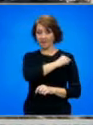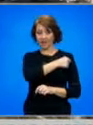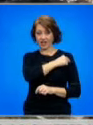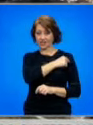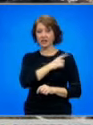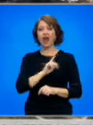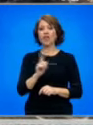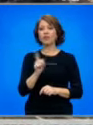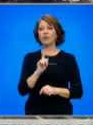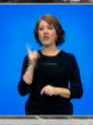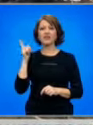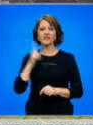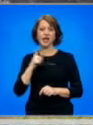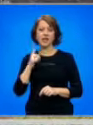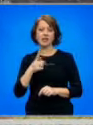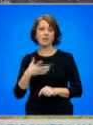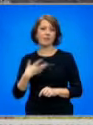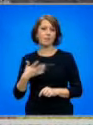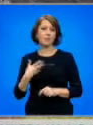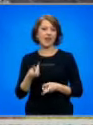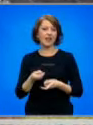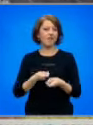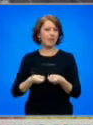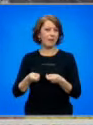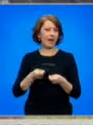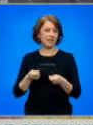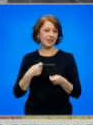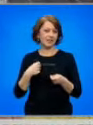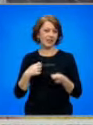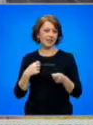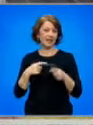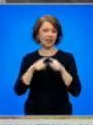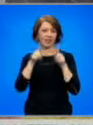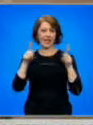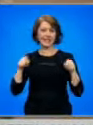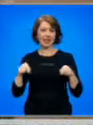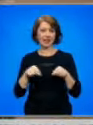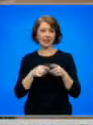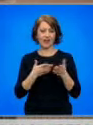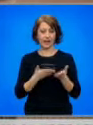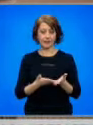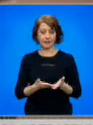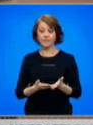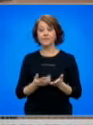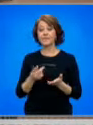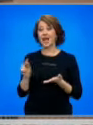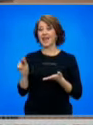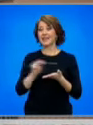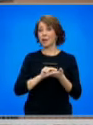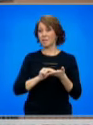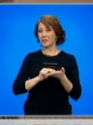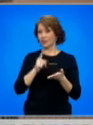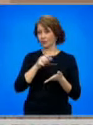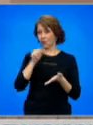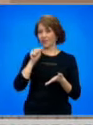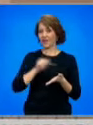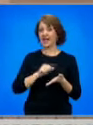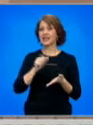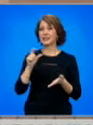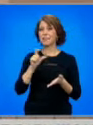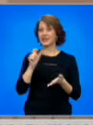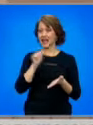ми искат сертификата в магазините. 2 пъти да ме видят и повече не ми го искат. Написаното в немското издание изненадва Димитър